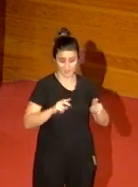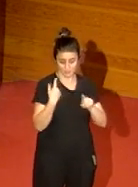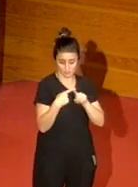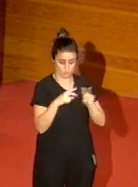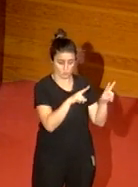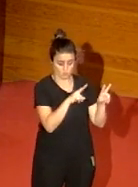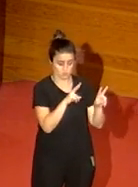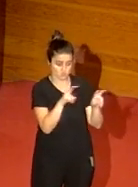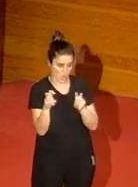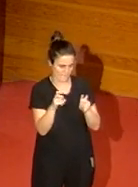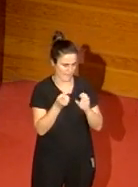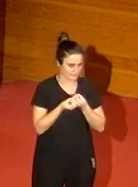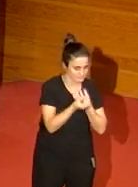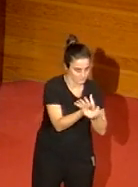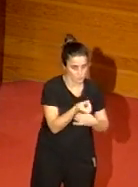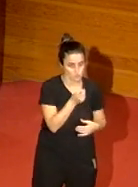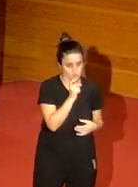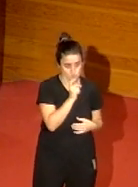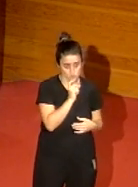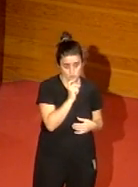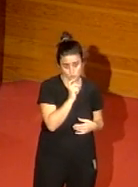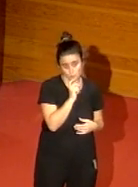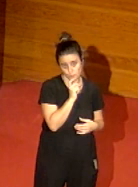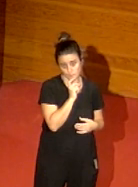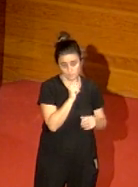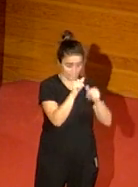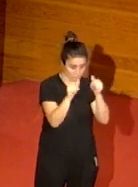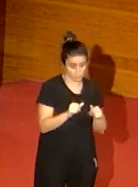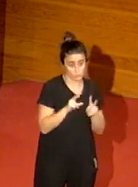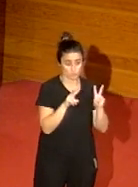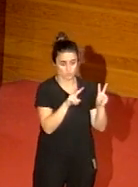deitu dugu hitzaldi hau, bueno, modu berriak, ez dakit,